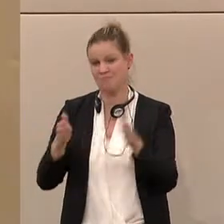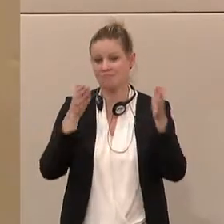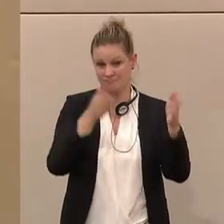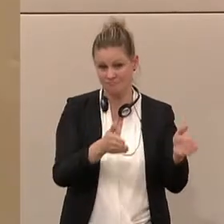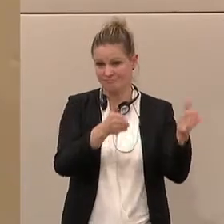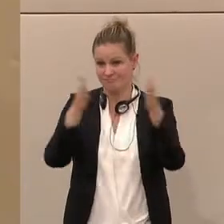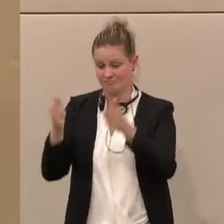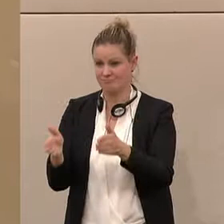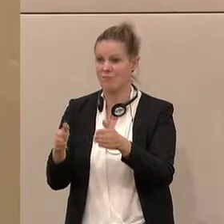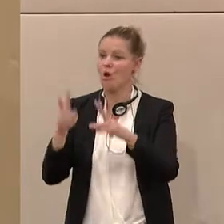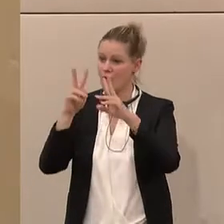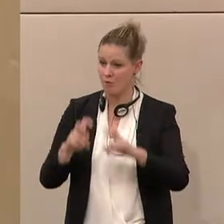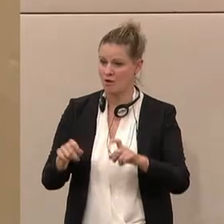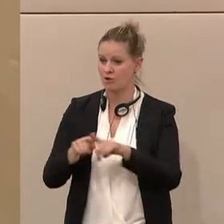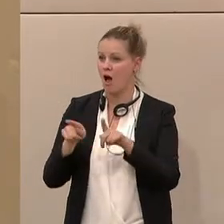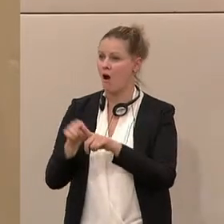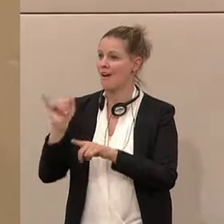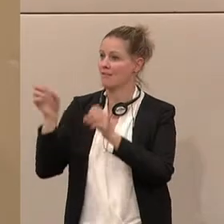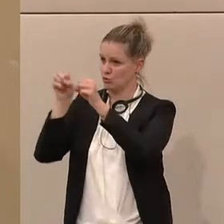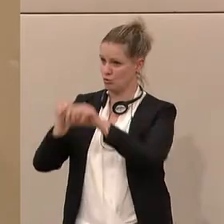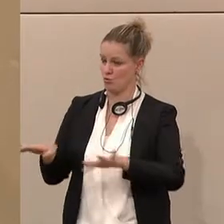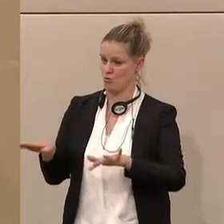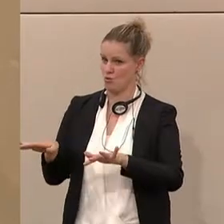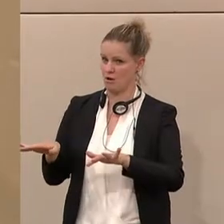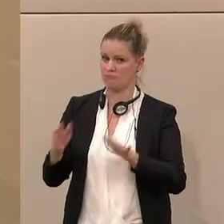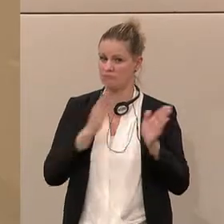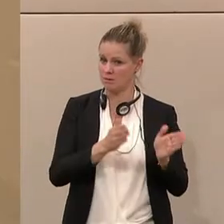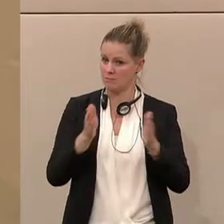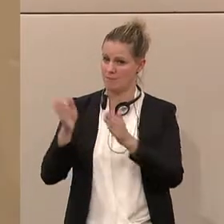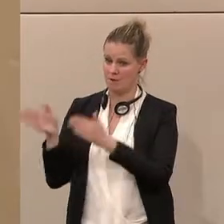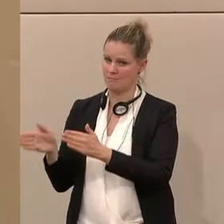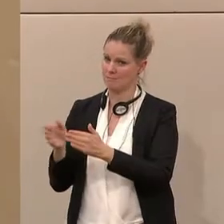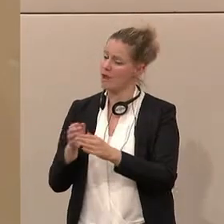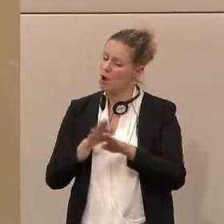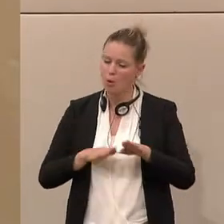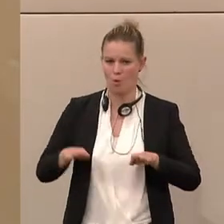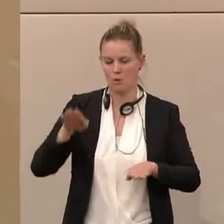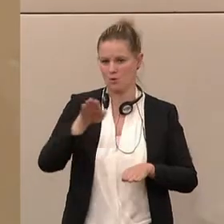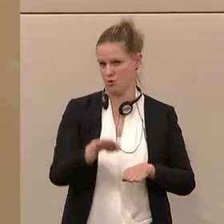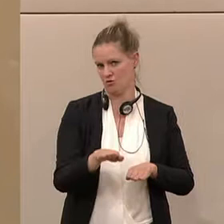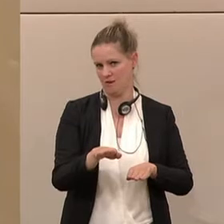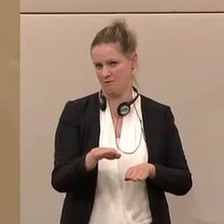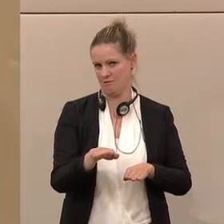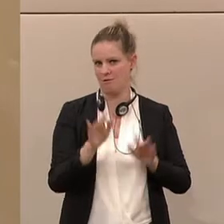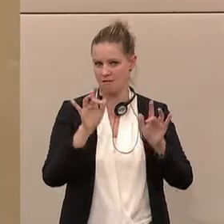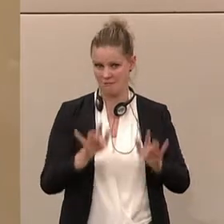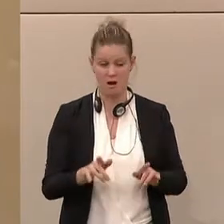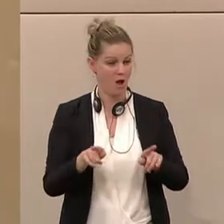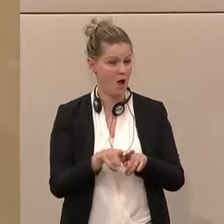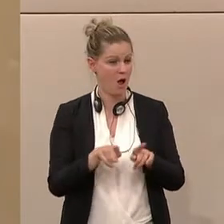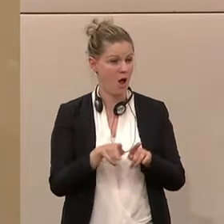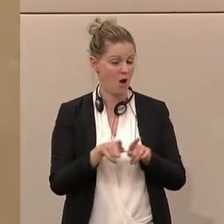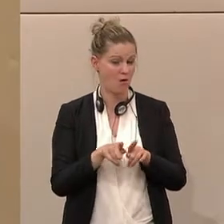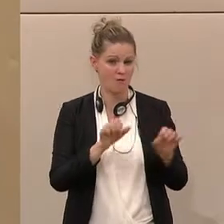für die Infrastruktur erforderlich ist. Und das ist ein ganz wesentlicher Meilenstein und ermöglicht natürlich auch eine